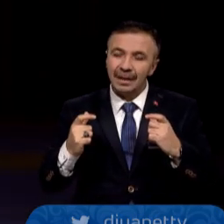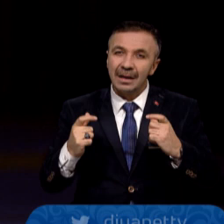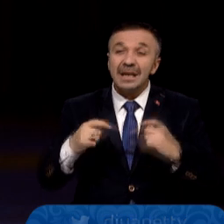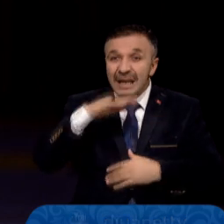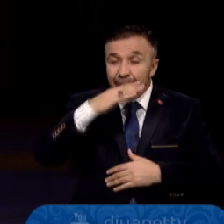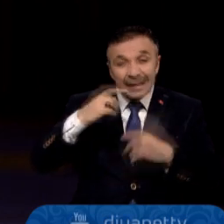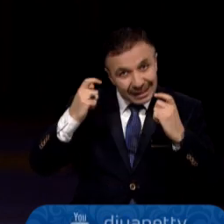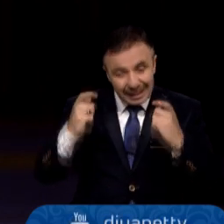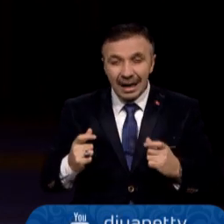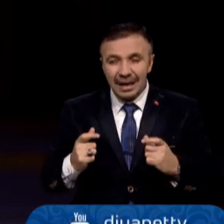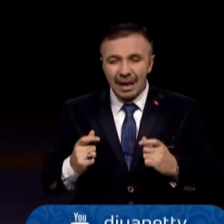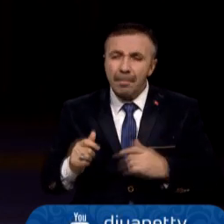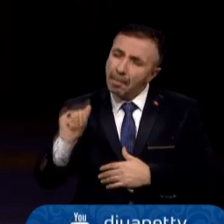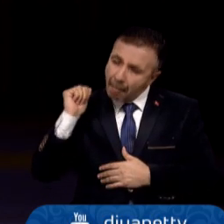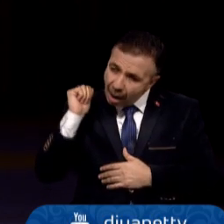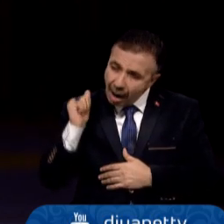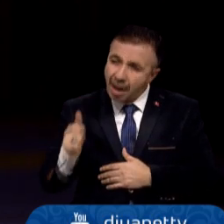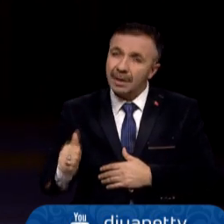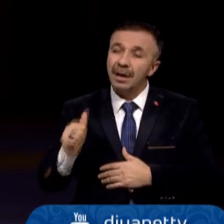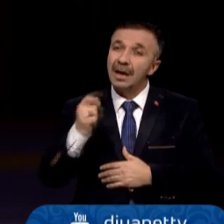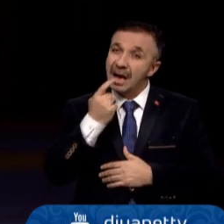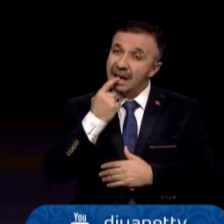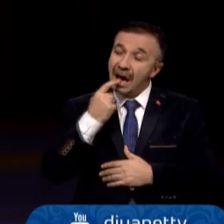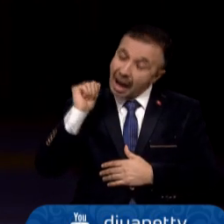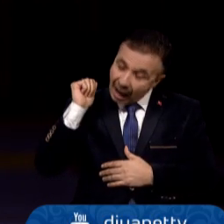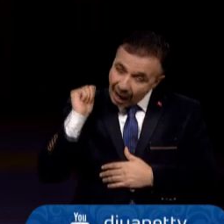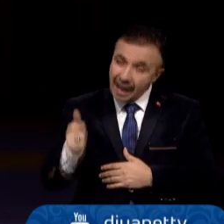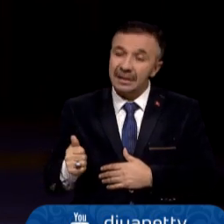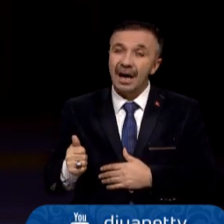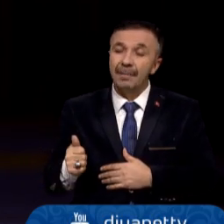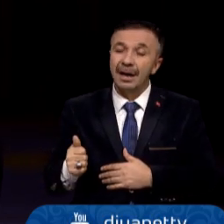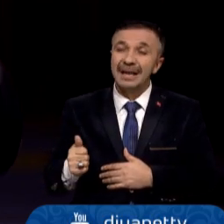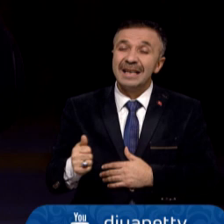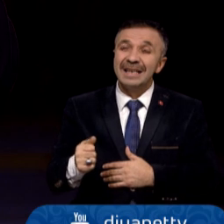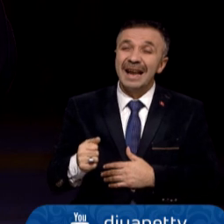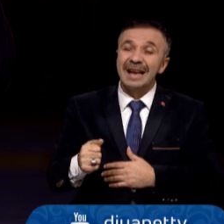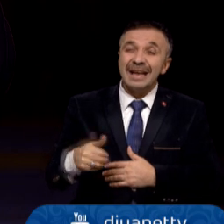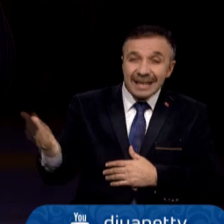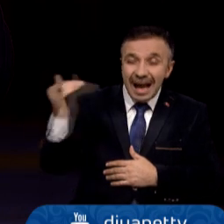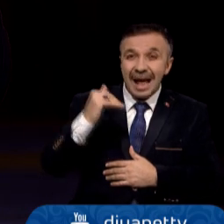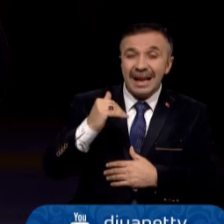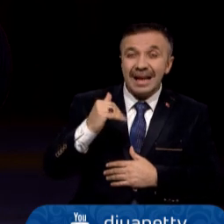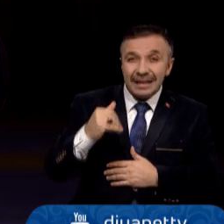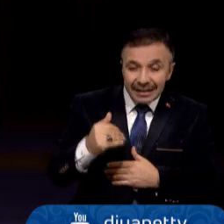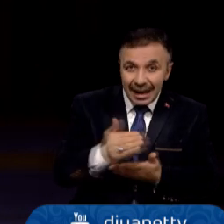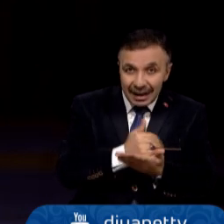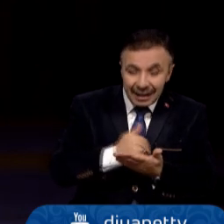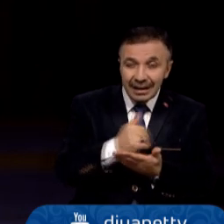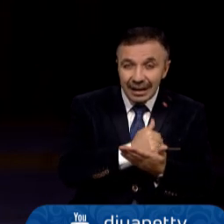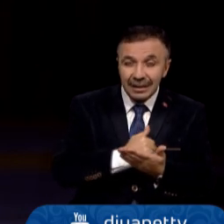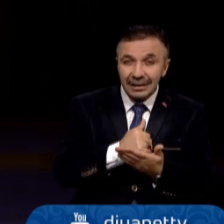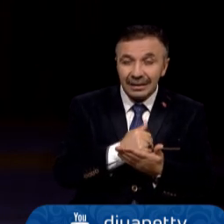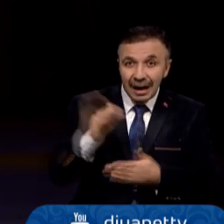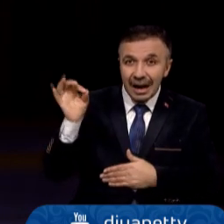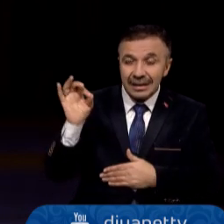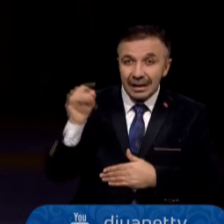mısır arazilerinden her sene devamlı gelen gelirlerle hazine'nin üst kapağı açık devamlı